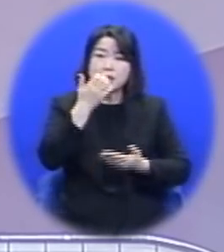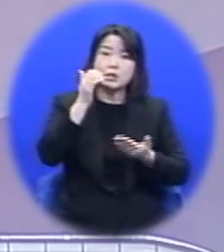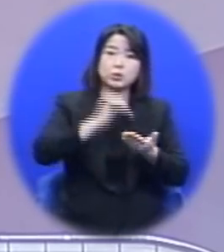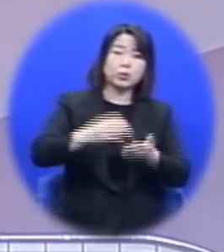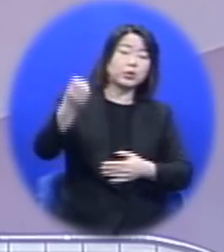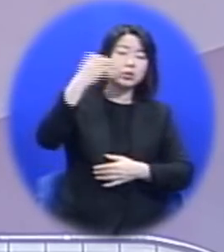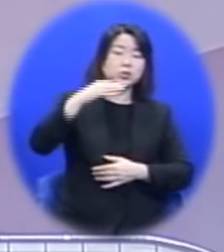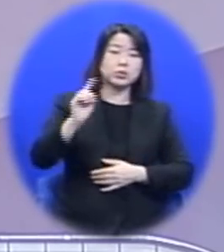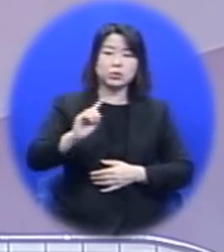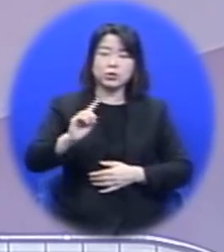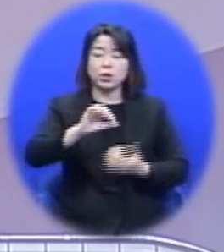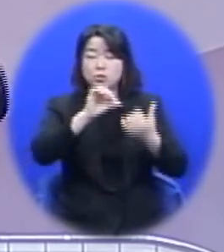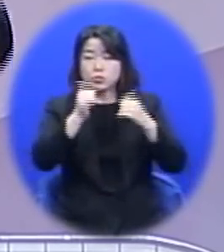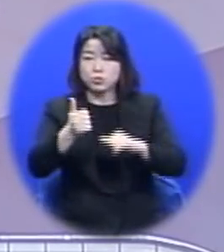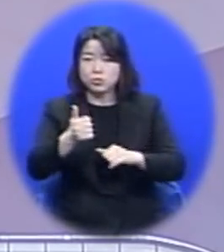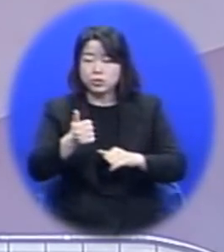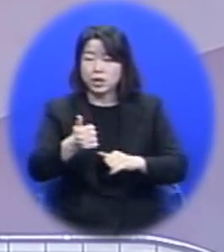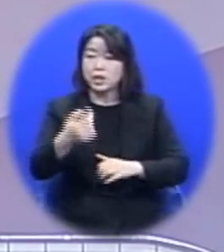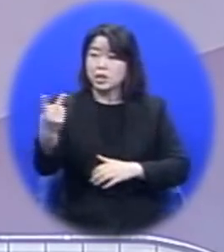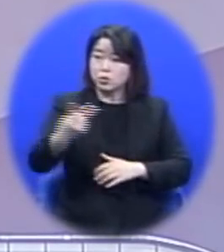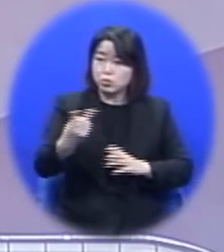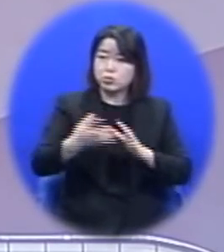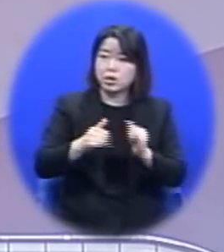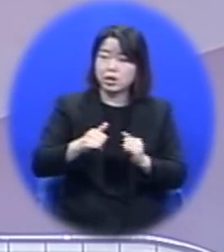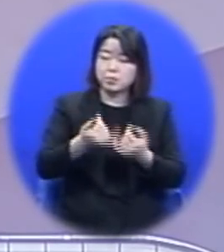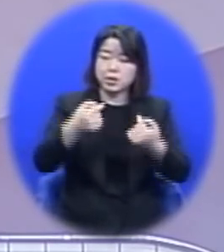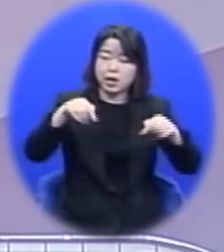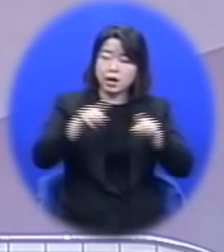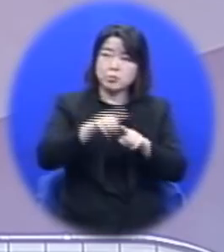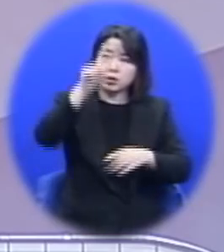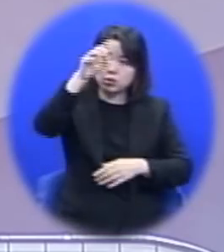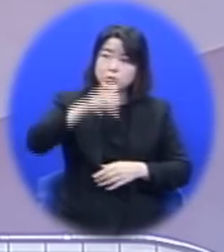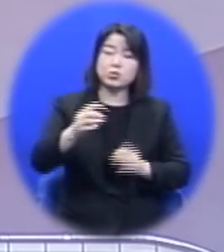맞아 죽는데 이 두 사람이 천국에서 같이 만나.